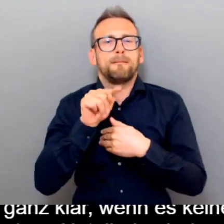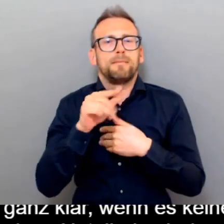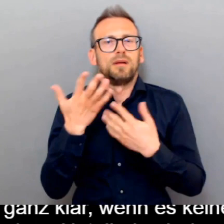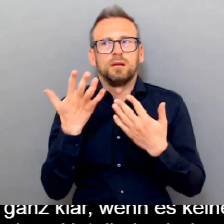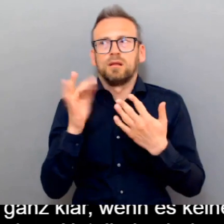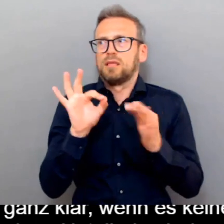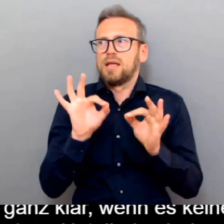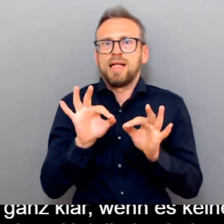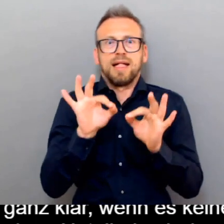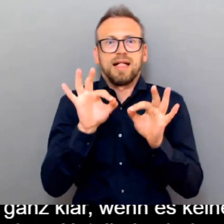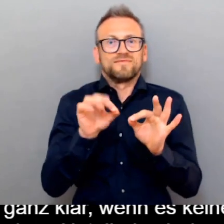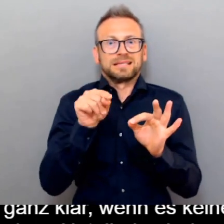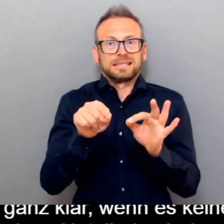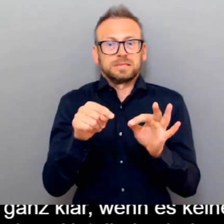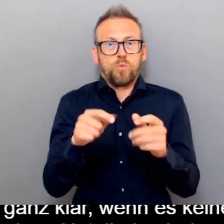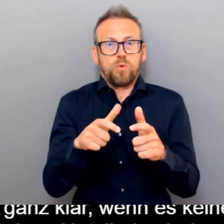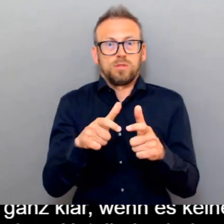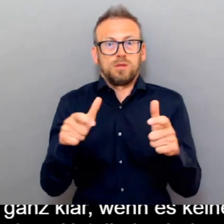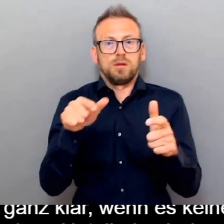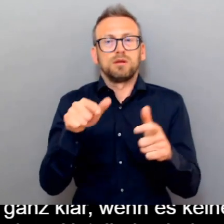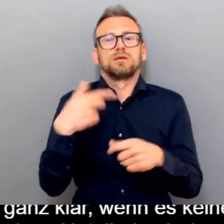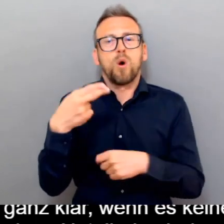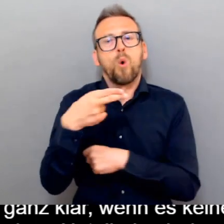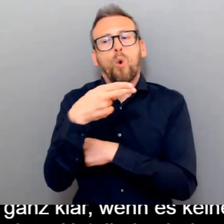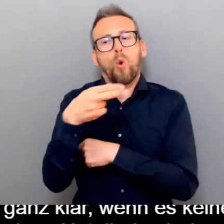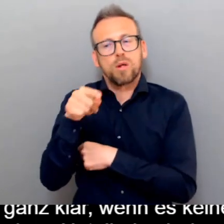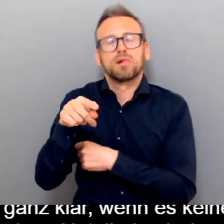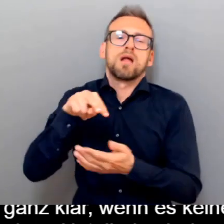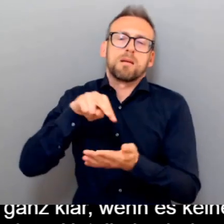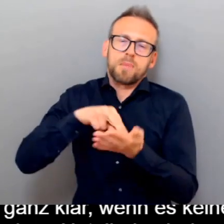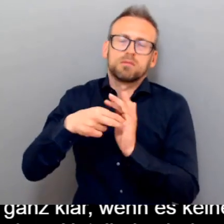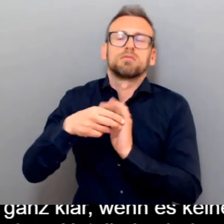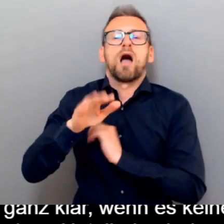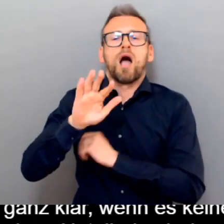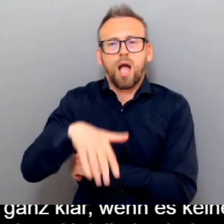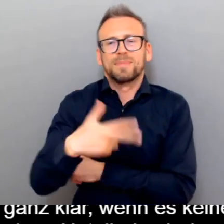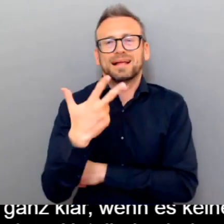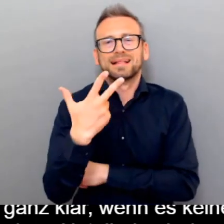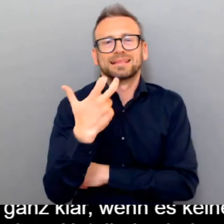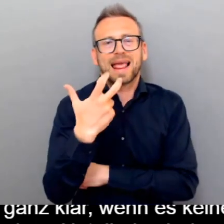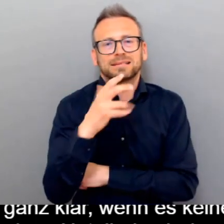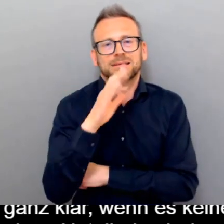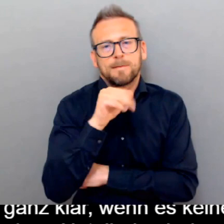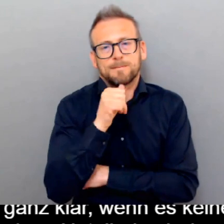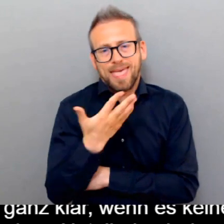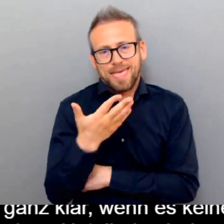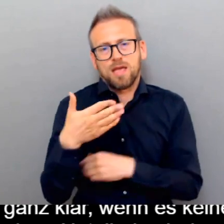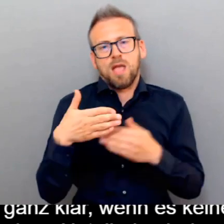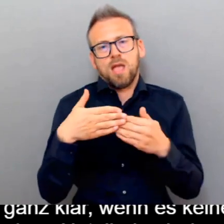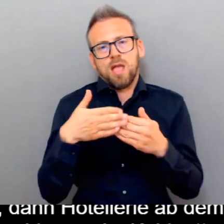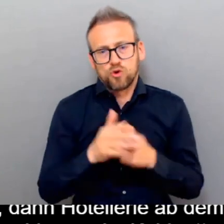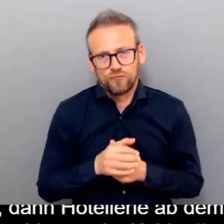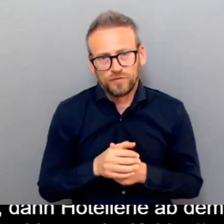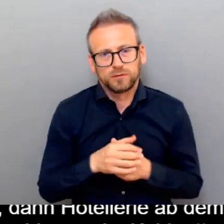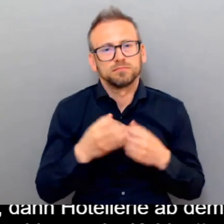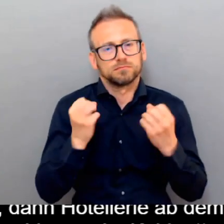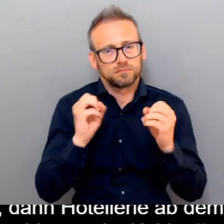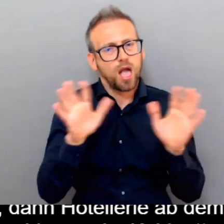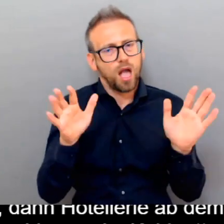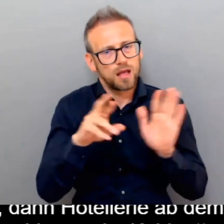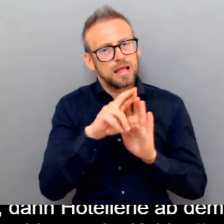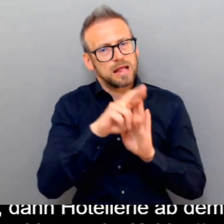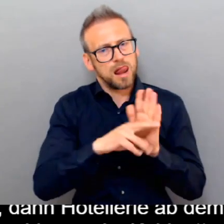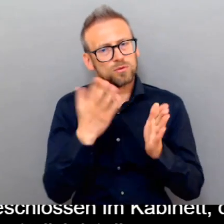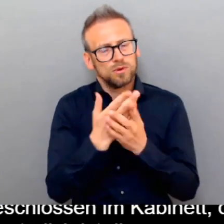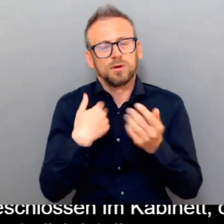Glas Alkohol konsumiert wird. Also Sie haben bestimmte Herausforderungen, die natürlich kontraproduktiv sind im Zusammenhang